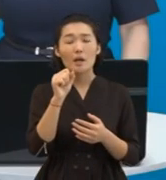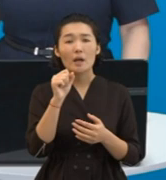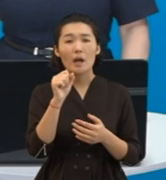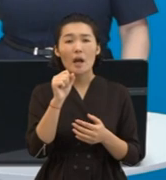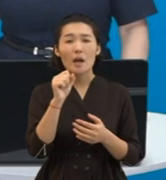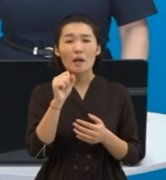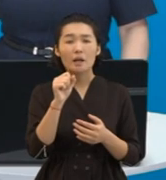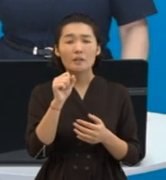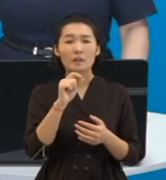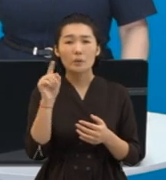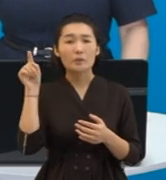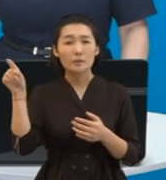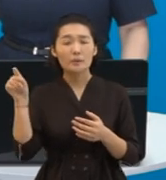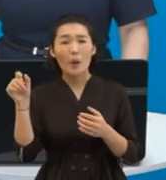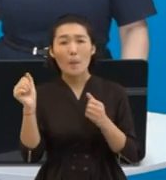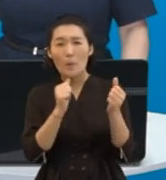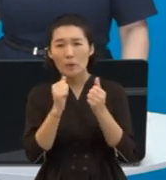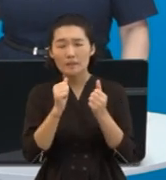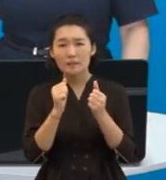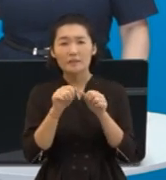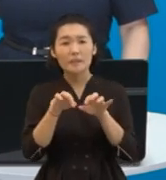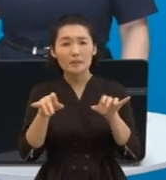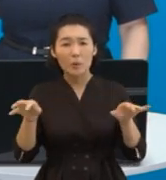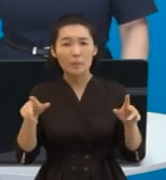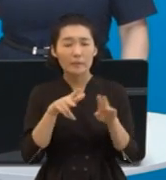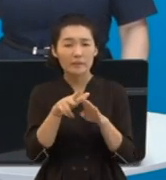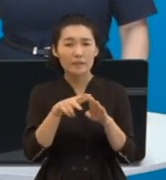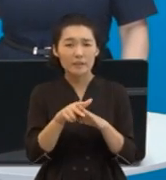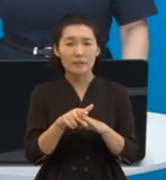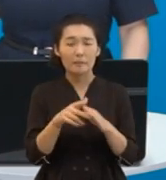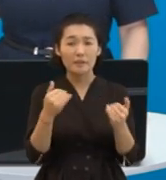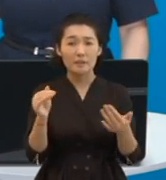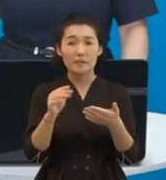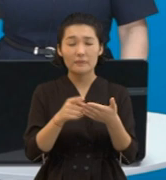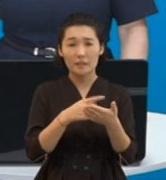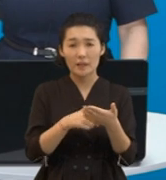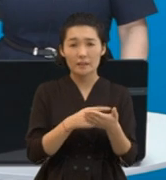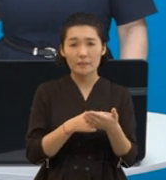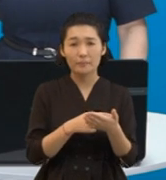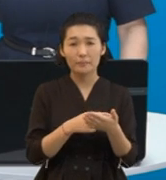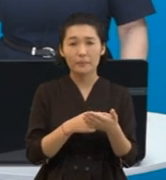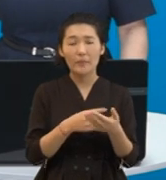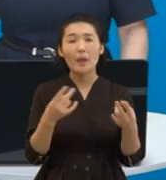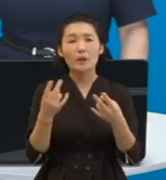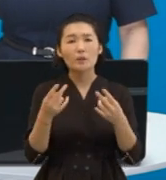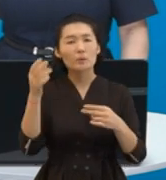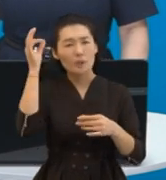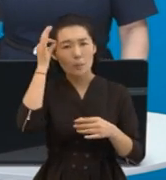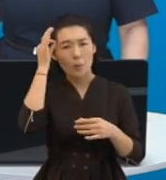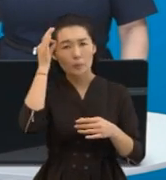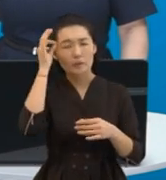сейчас откройте свои тетрадки нужно помнить о правильной посадке за столом